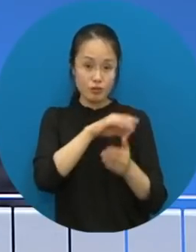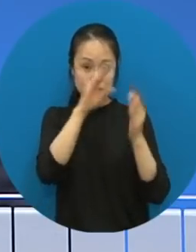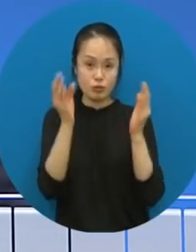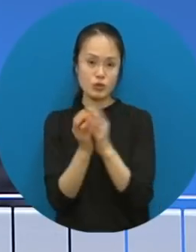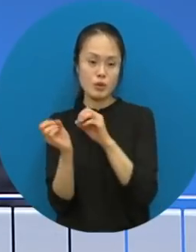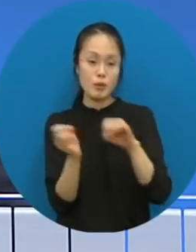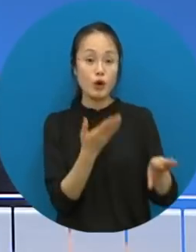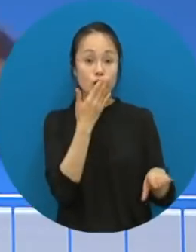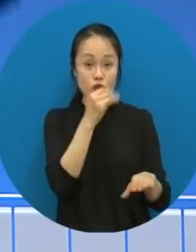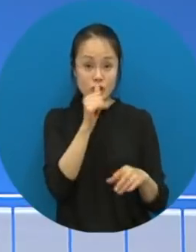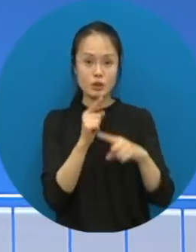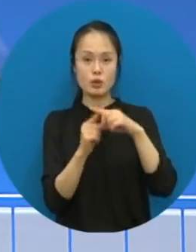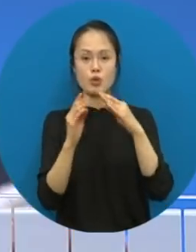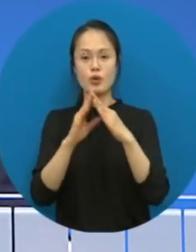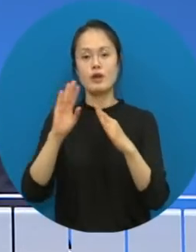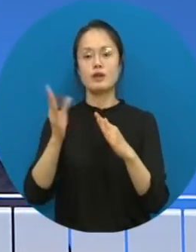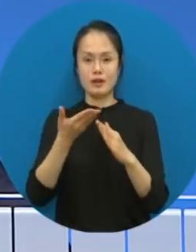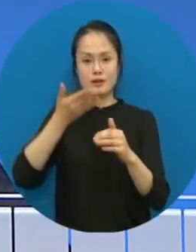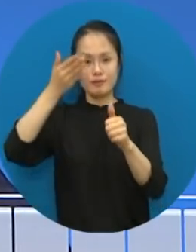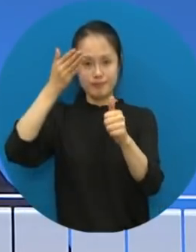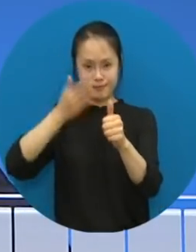교회들이 되시길 예수님의 축복하며 기도합니다.